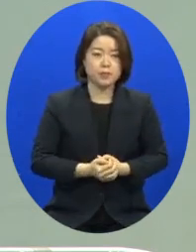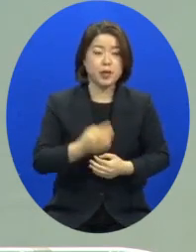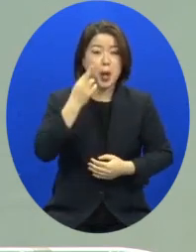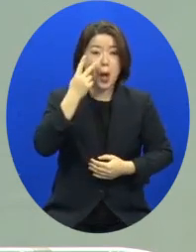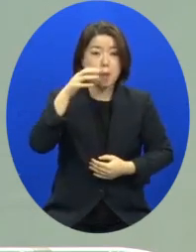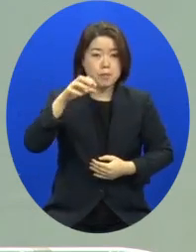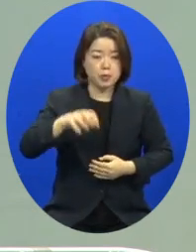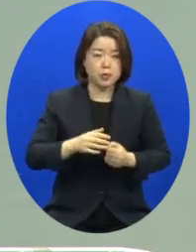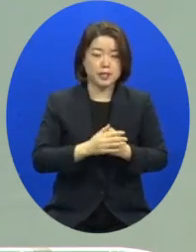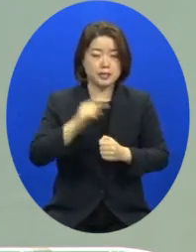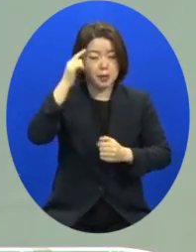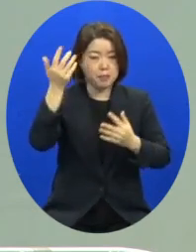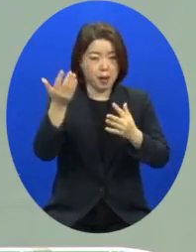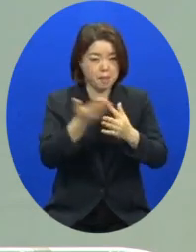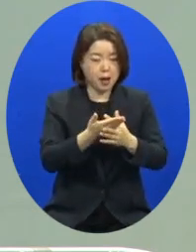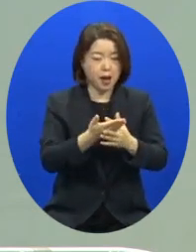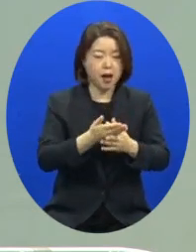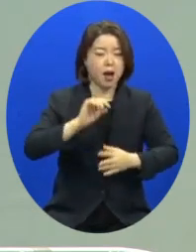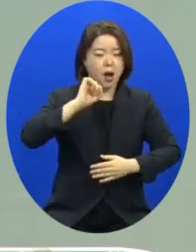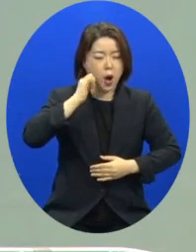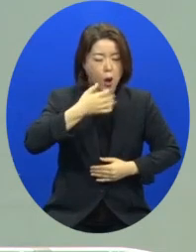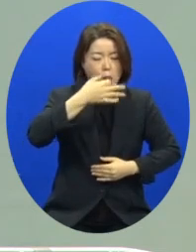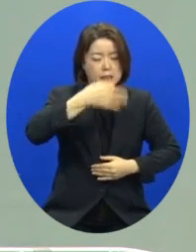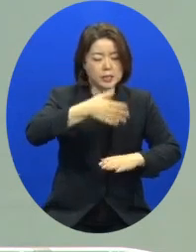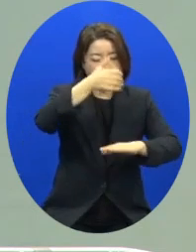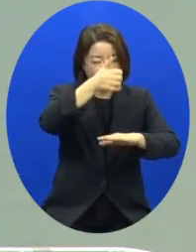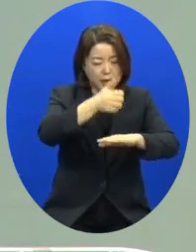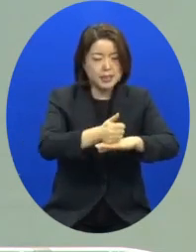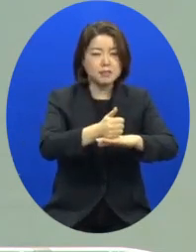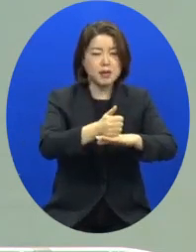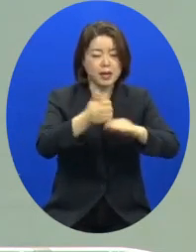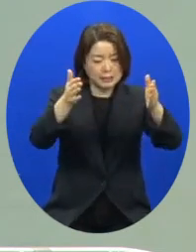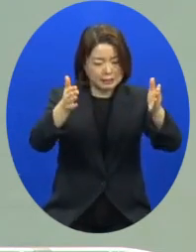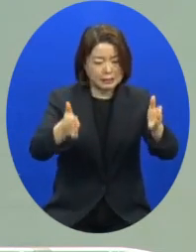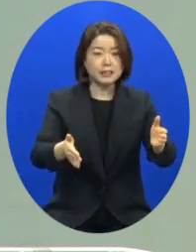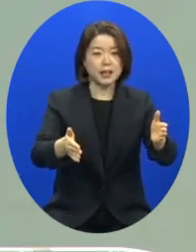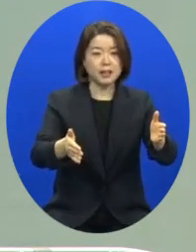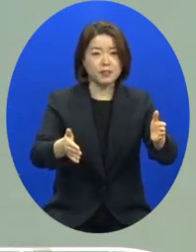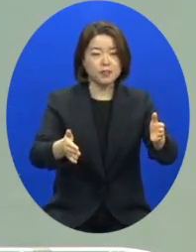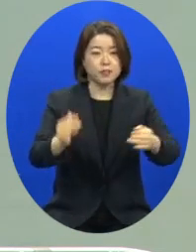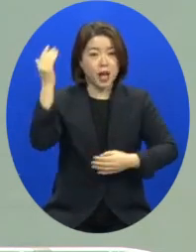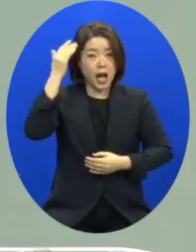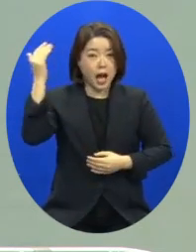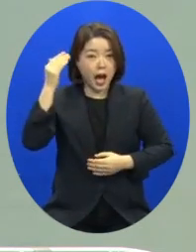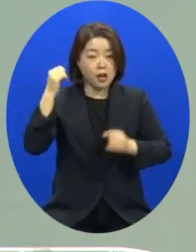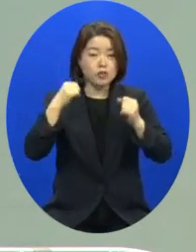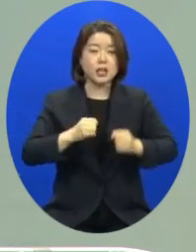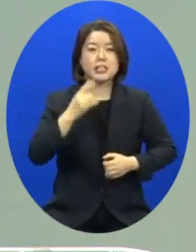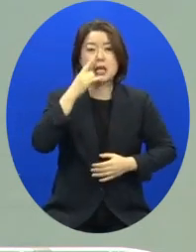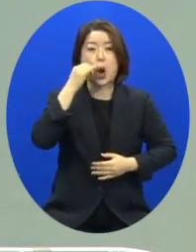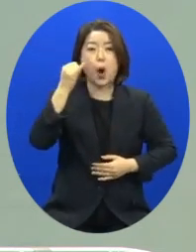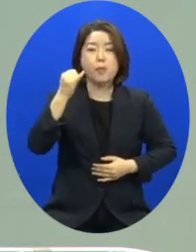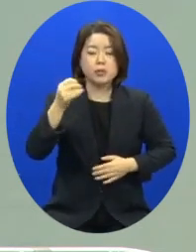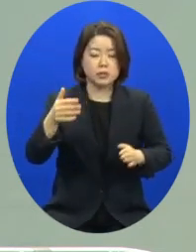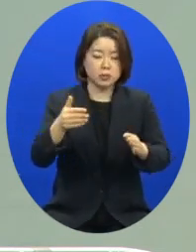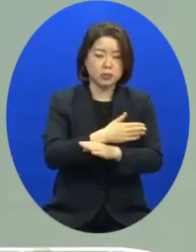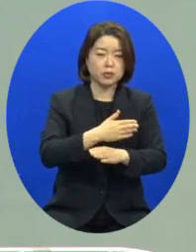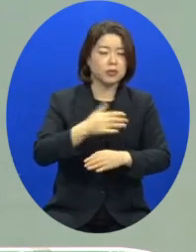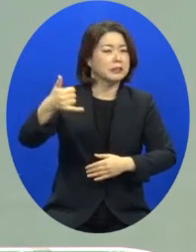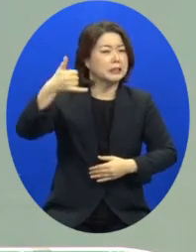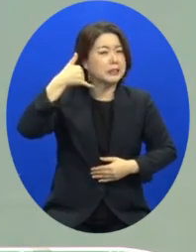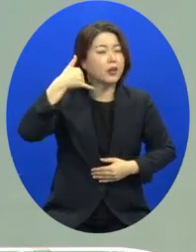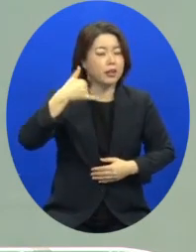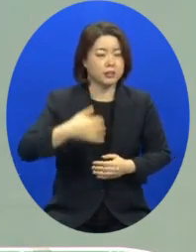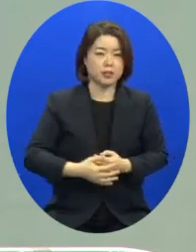미국에서 막 박사학위 과정 참 어렵고 힘든 마지막 고비를 넘어갈 때 한국에 계신 어머니에게서부터 전화가 왔습니다.